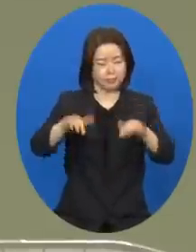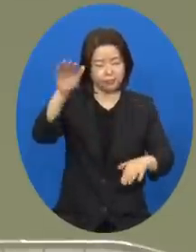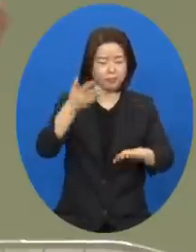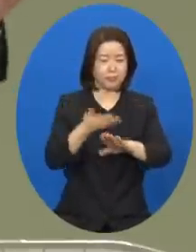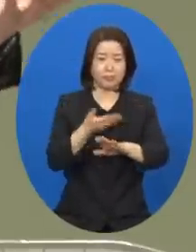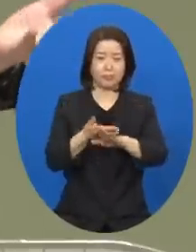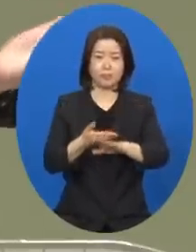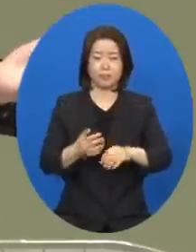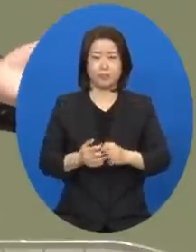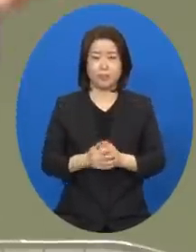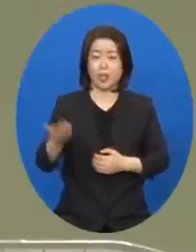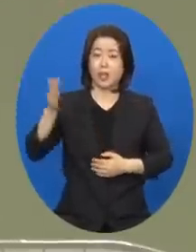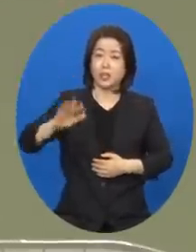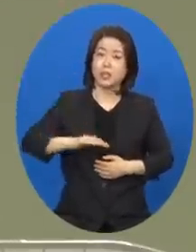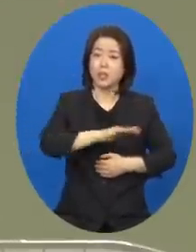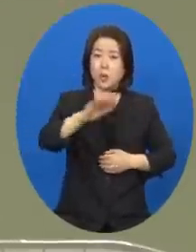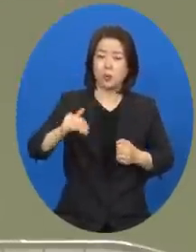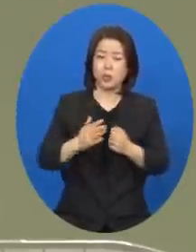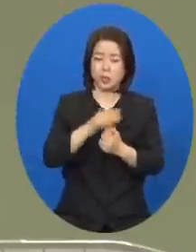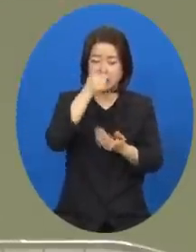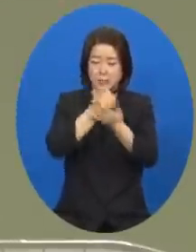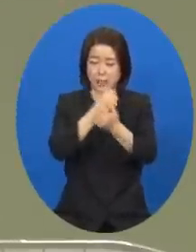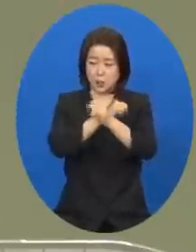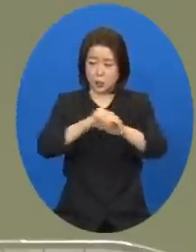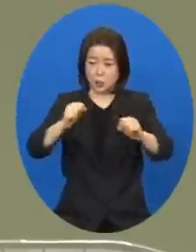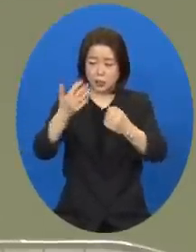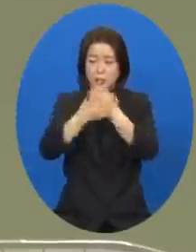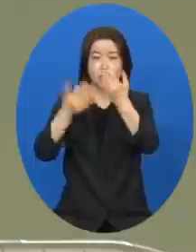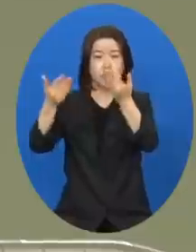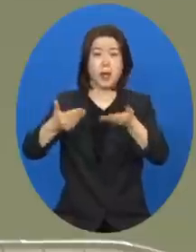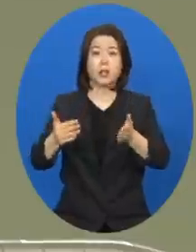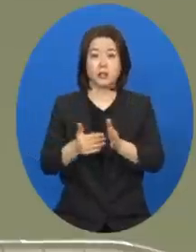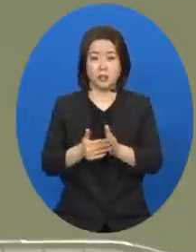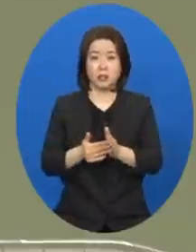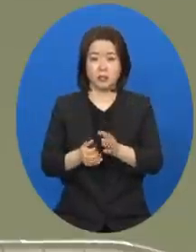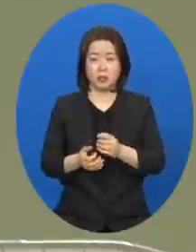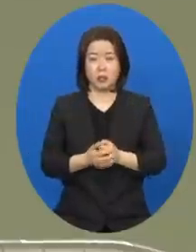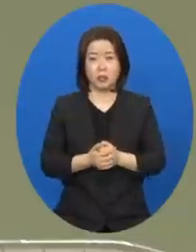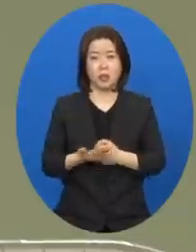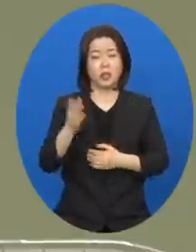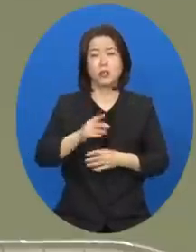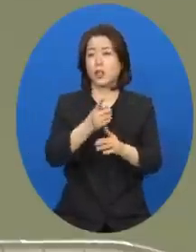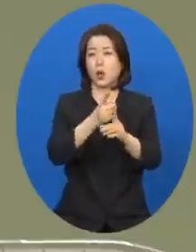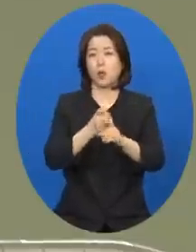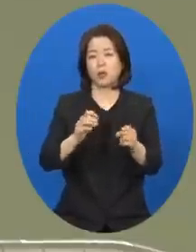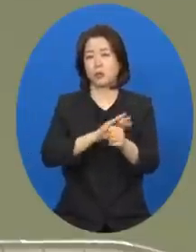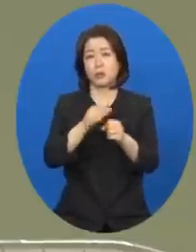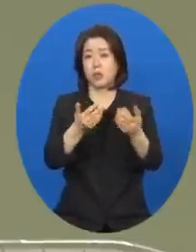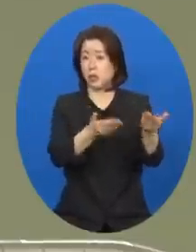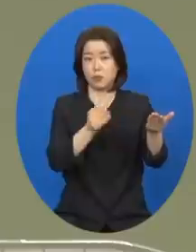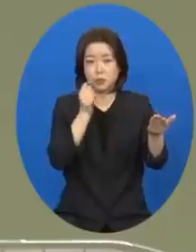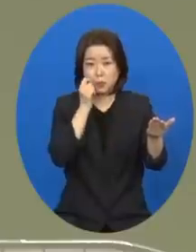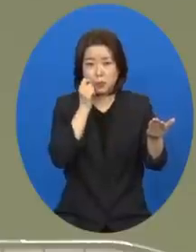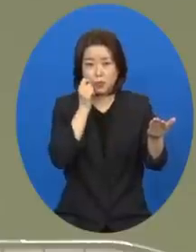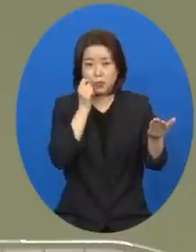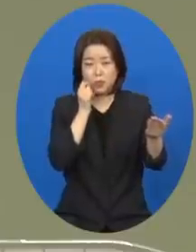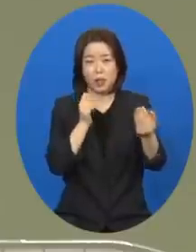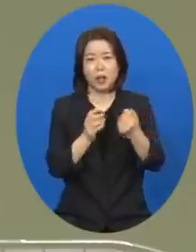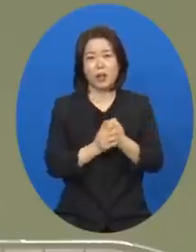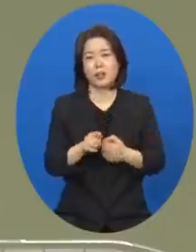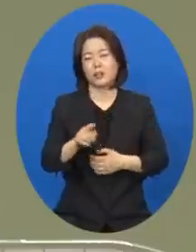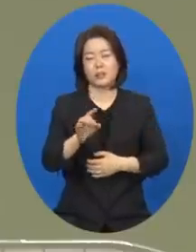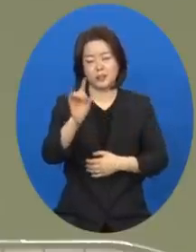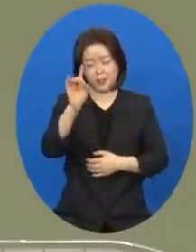거예요. 근데 우리는 그런 속죄함의 은혜를 받았어요. 그런데 원수는 사랑을 못한대. 그건 딱